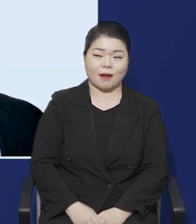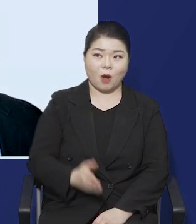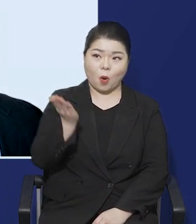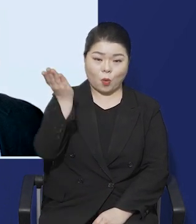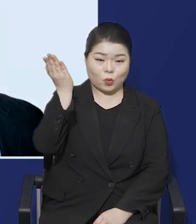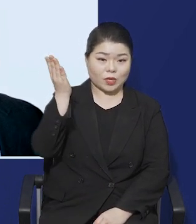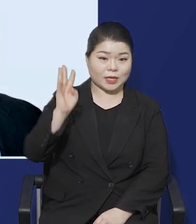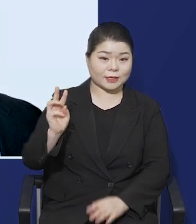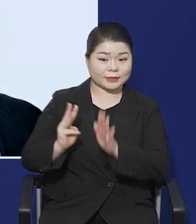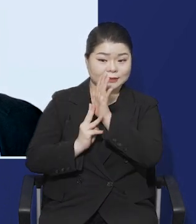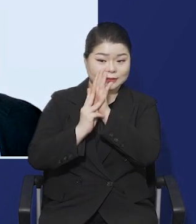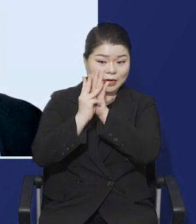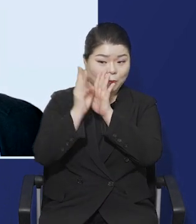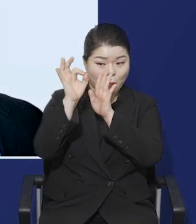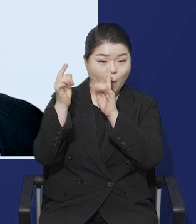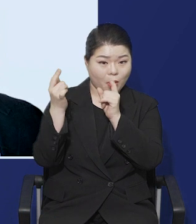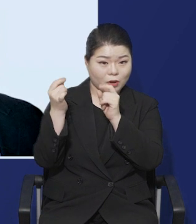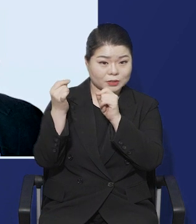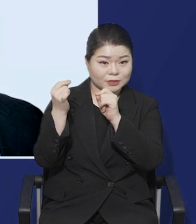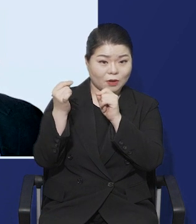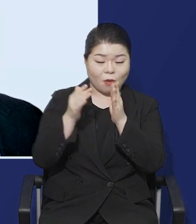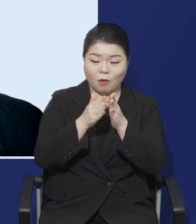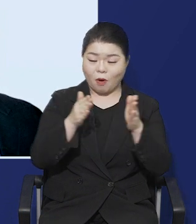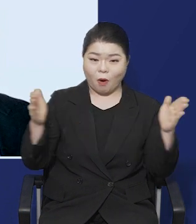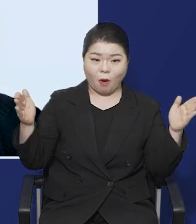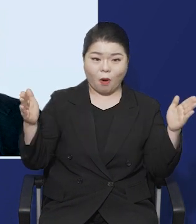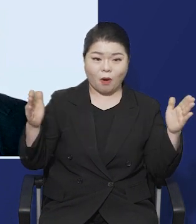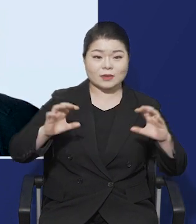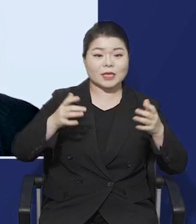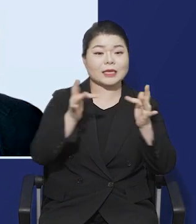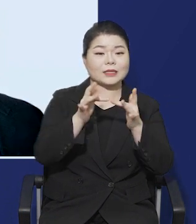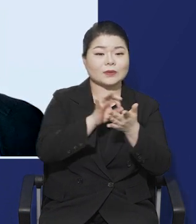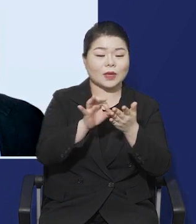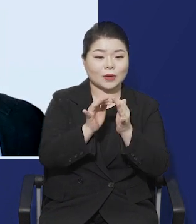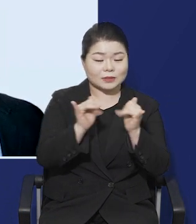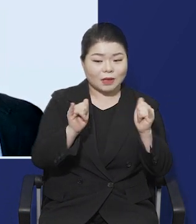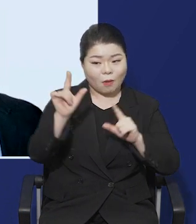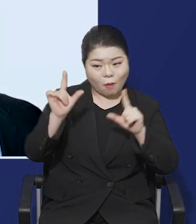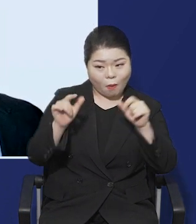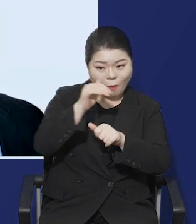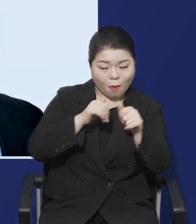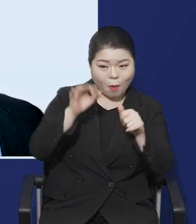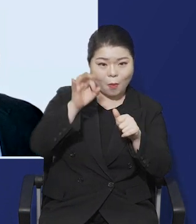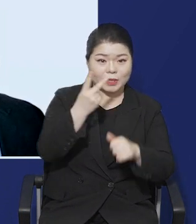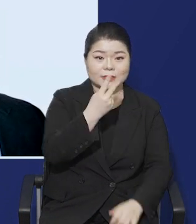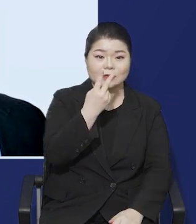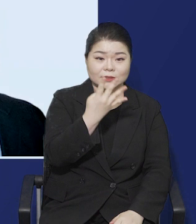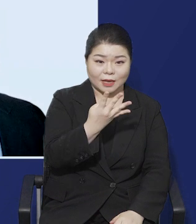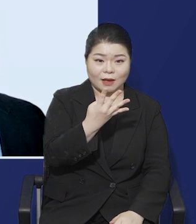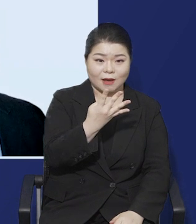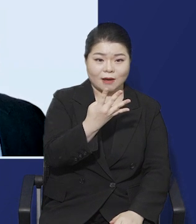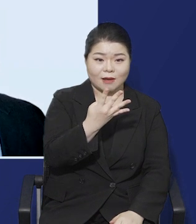그래프에서 나타났듯이 2004년부터 2021년까지 전 세계 인터넷 사용자 현황을 보면 2004년도에